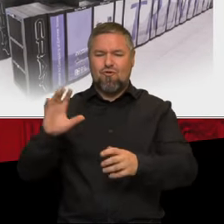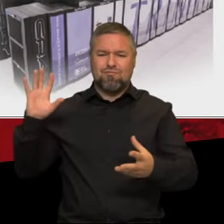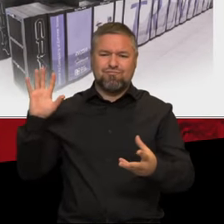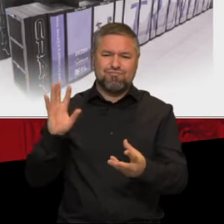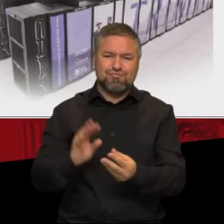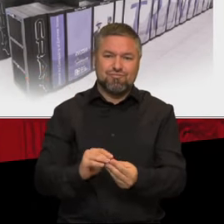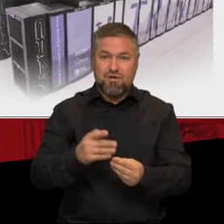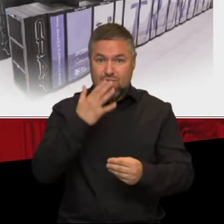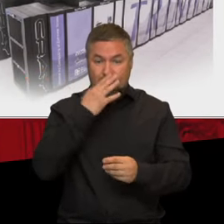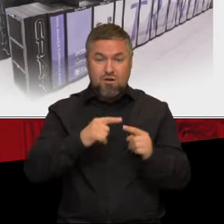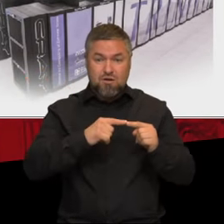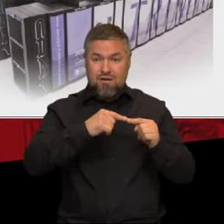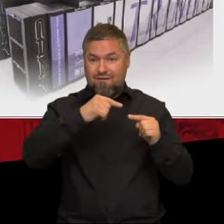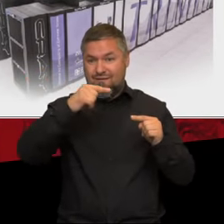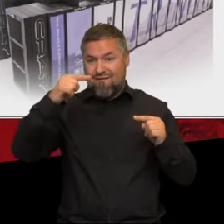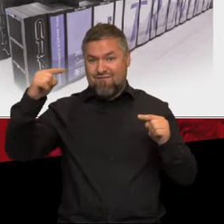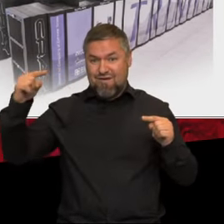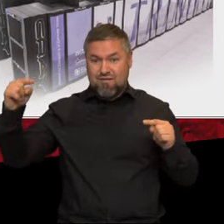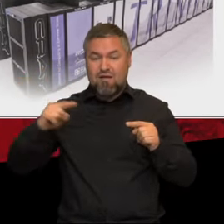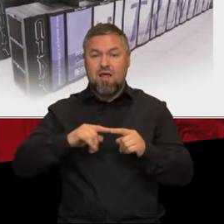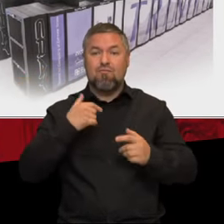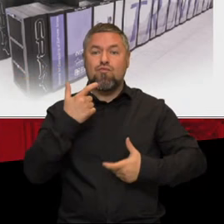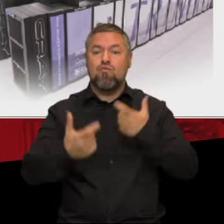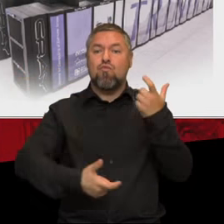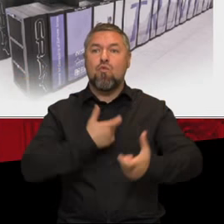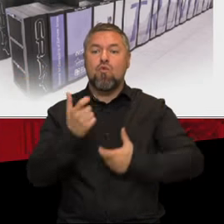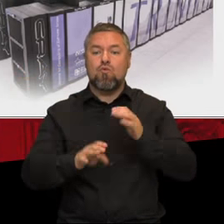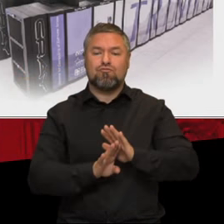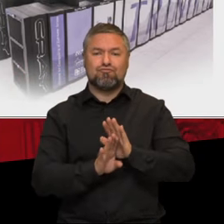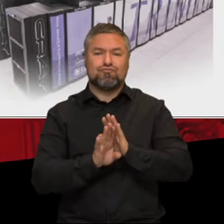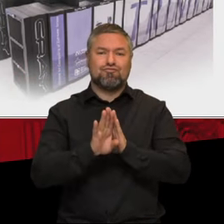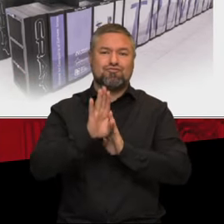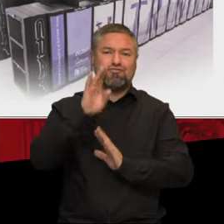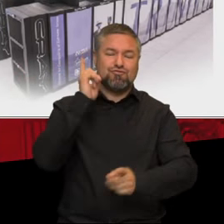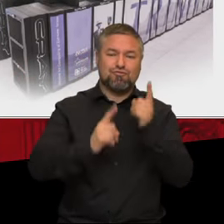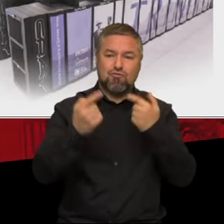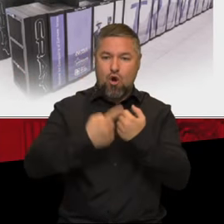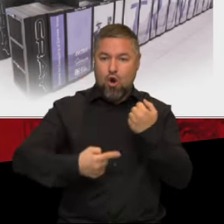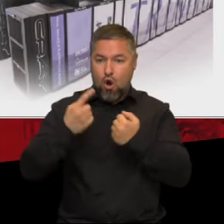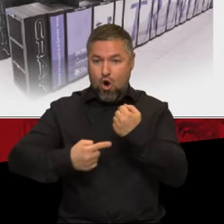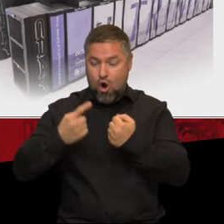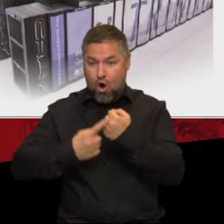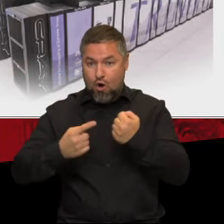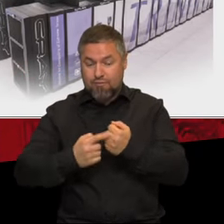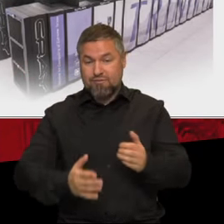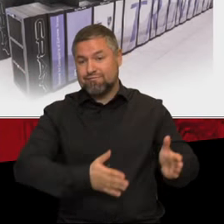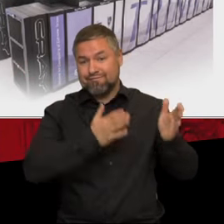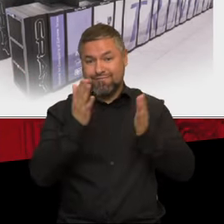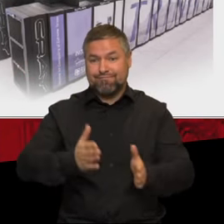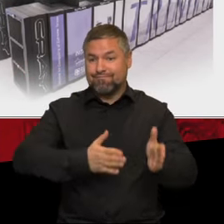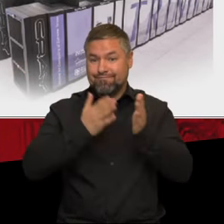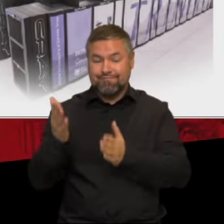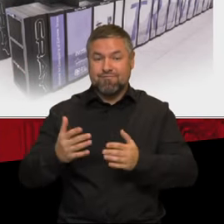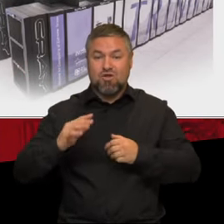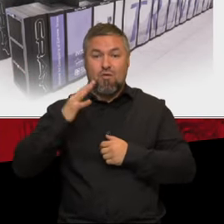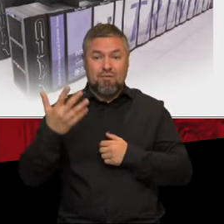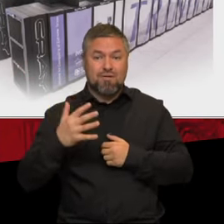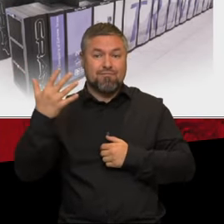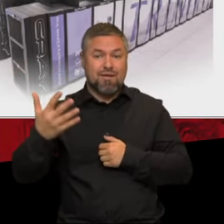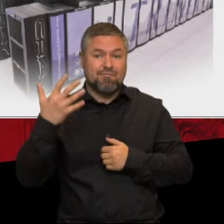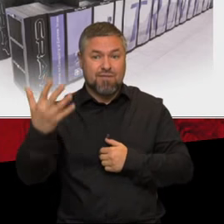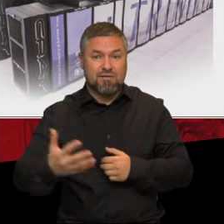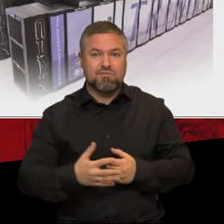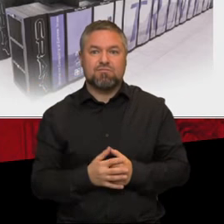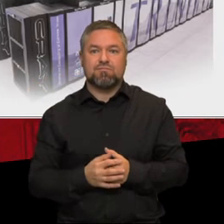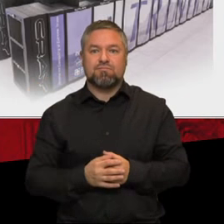Na wykresie, który Państwo widzą, widzimy, jak postępował wzrost szybkości obliczeń w kolejnych co 5 lat.